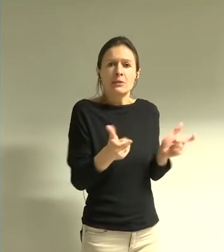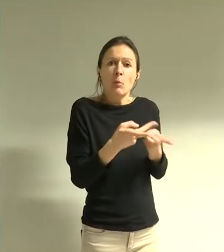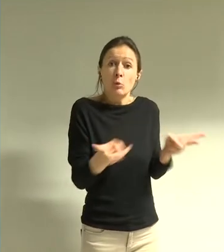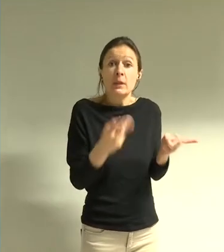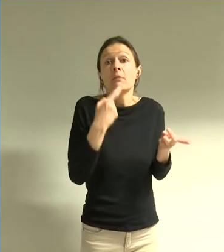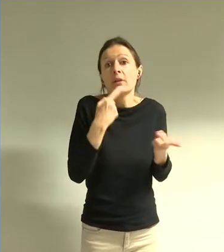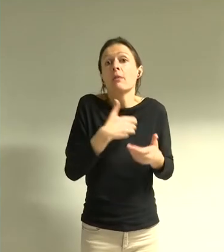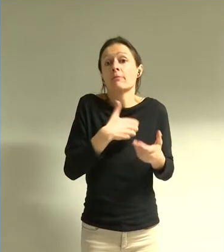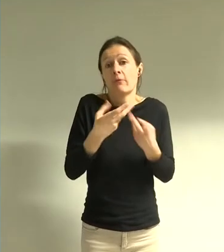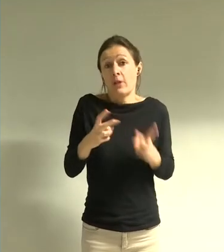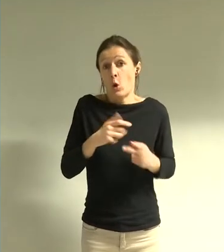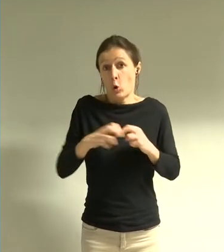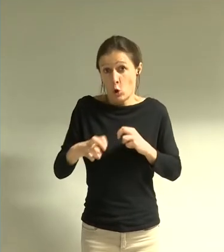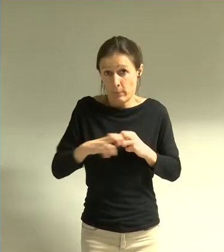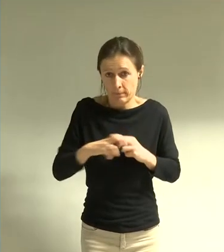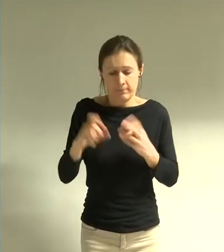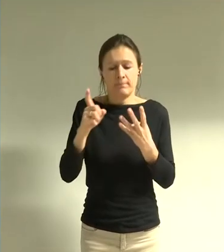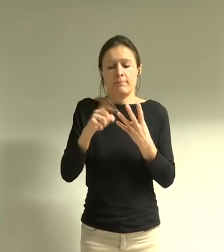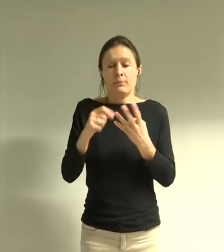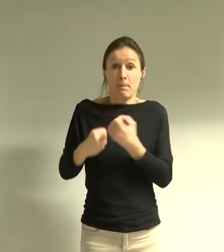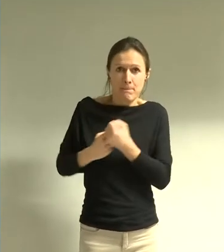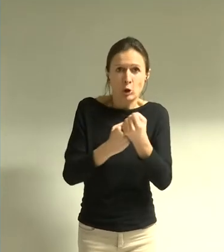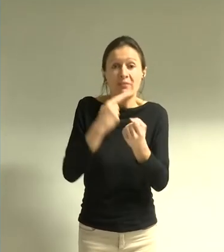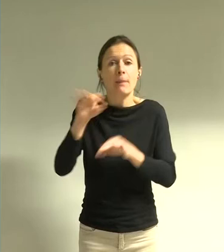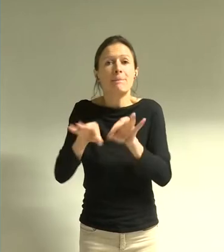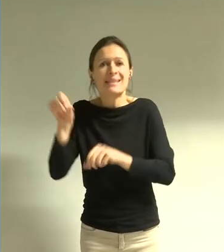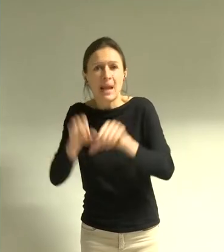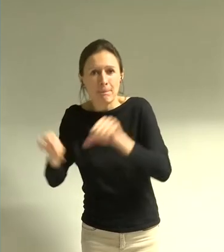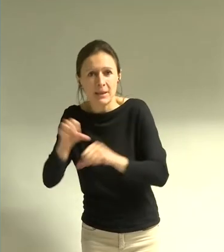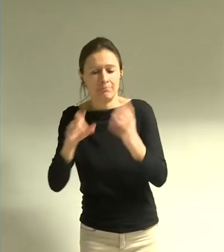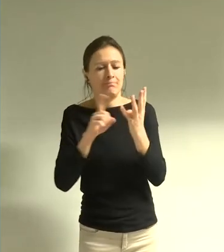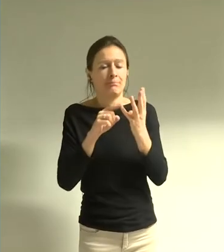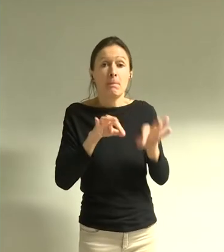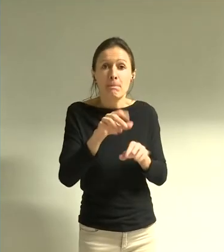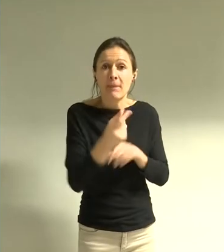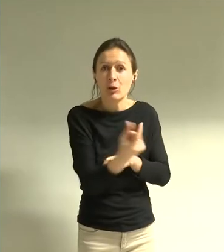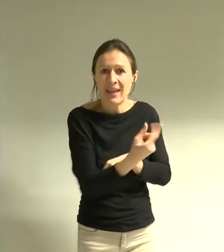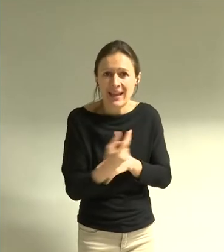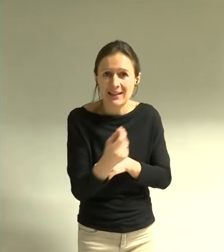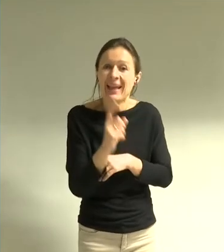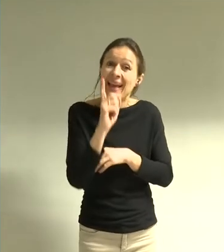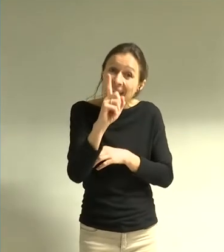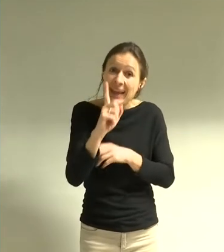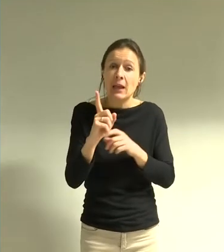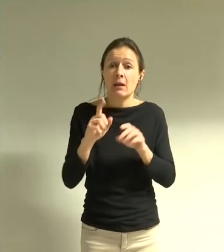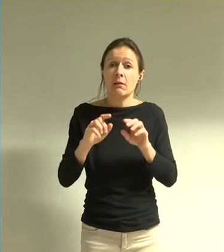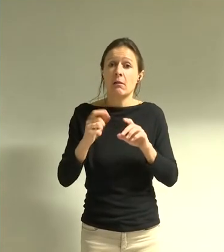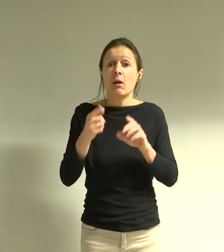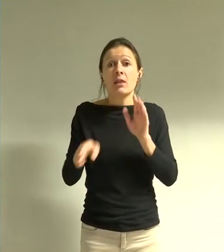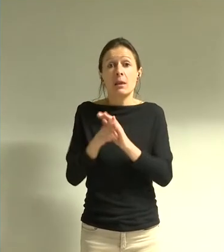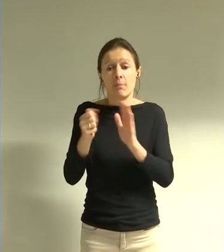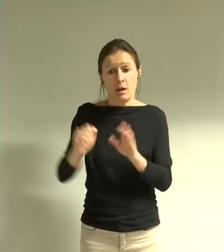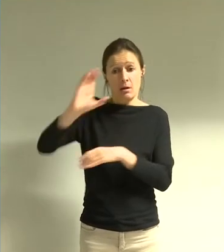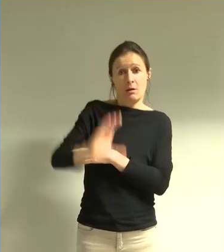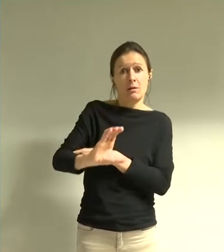grenoble les porteurs via la cession mixlab et les partenaires et surtout le capital de départ pour cette scic